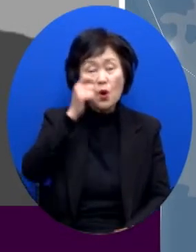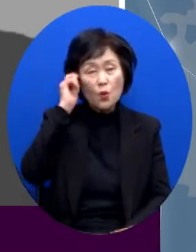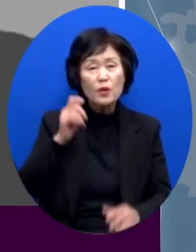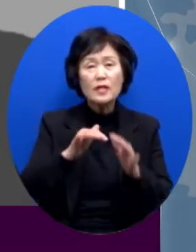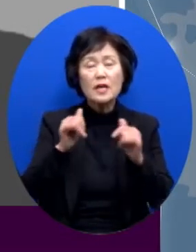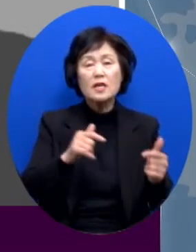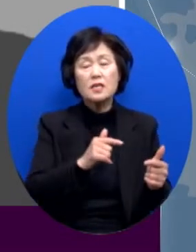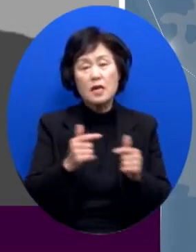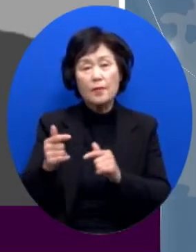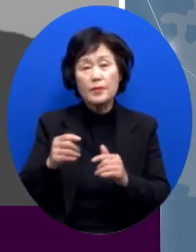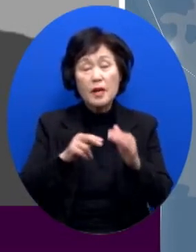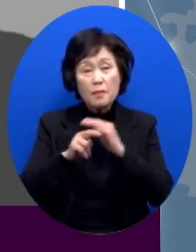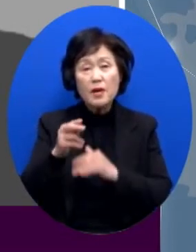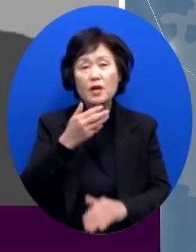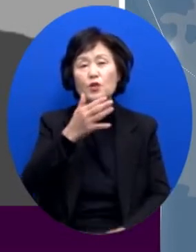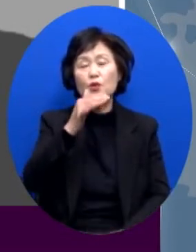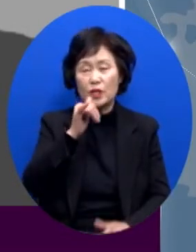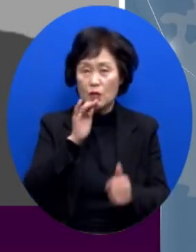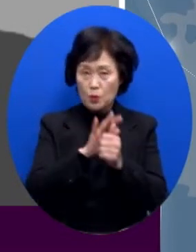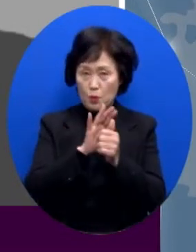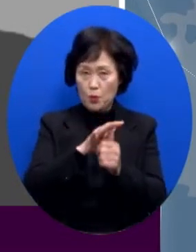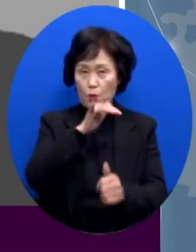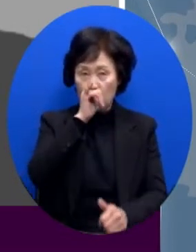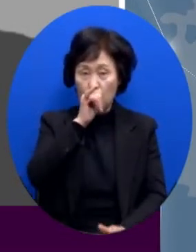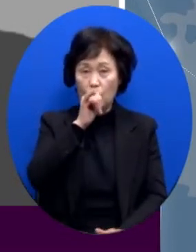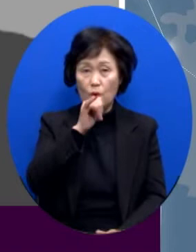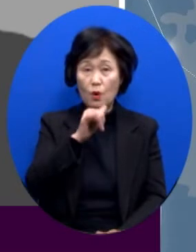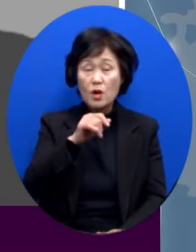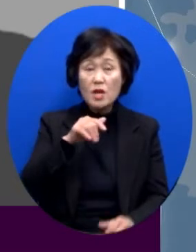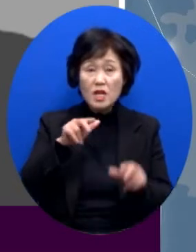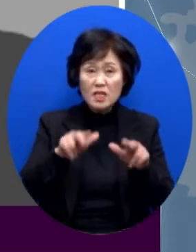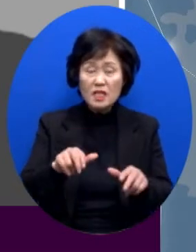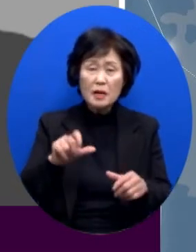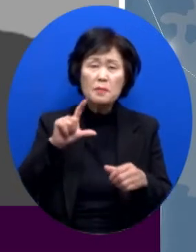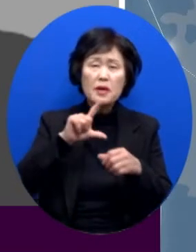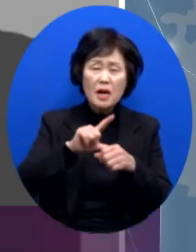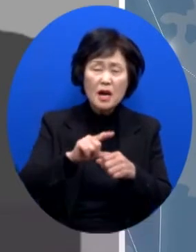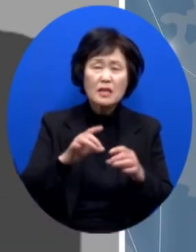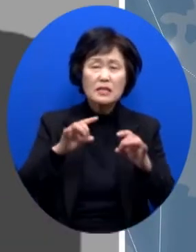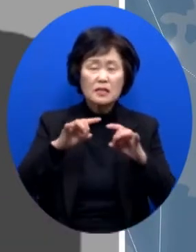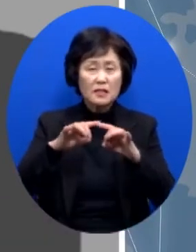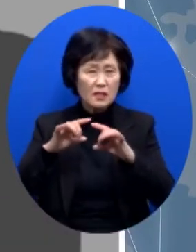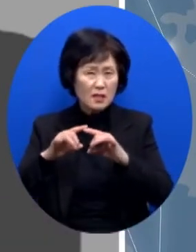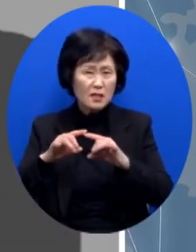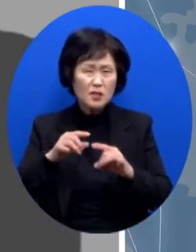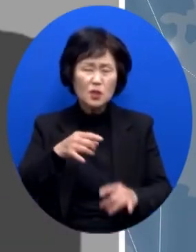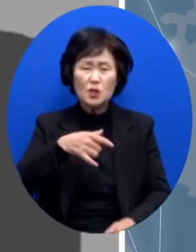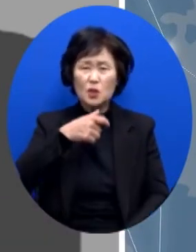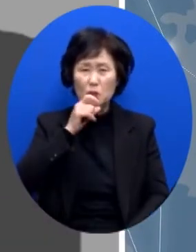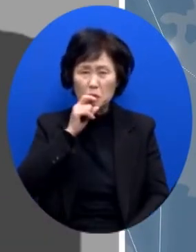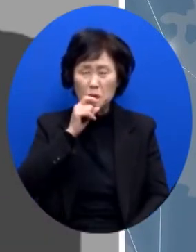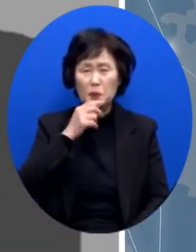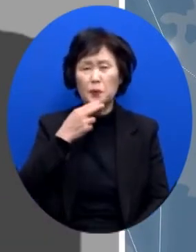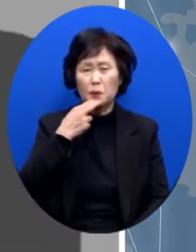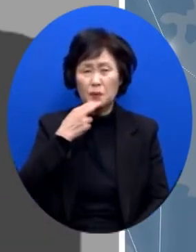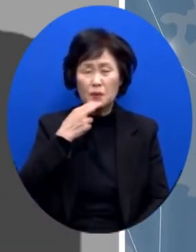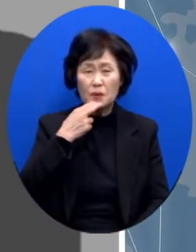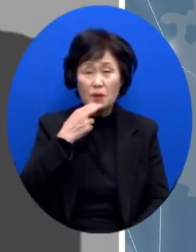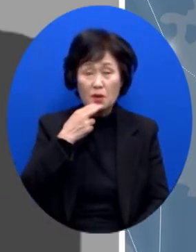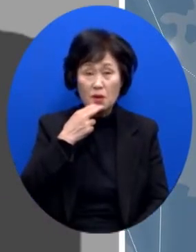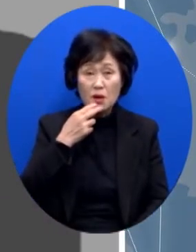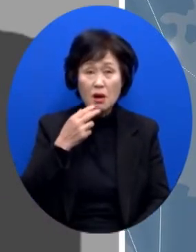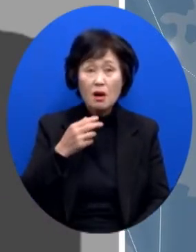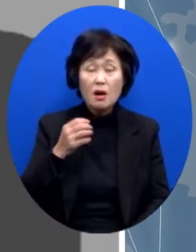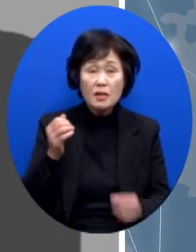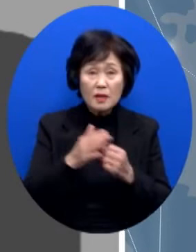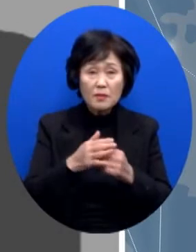안 나거든요 91 들어 사랑하는 마음으로 발전기로 전기 히터로 따뜻하게 증자를 제 왼쪽